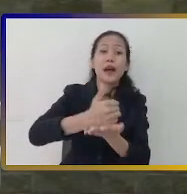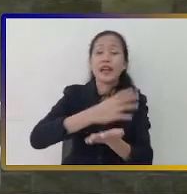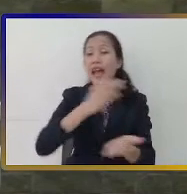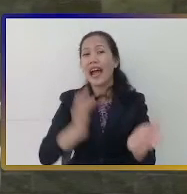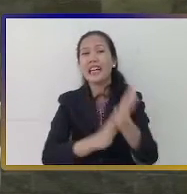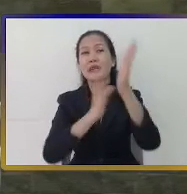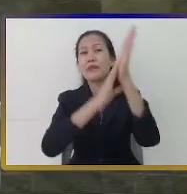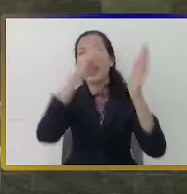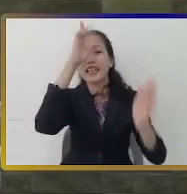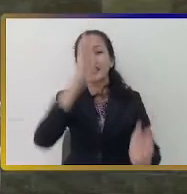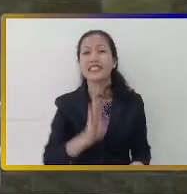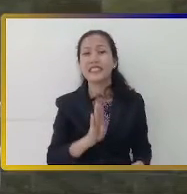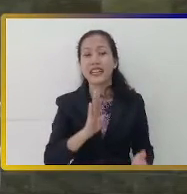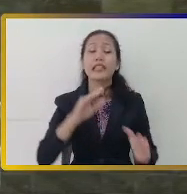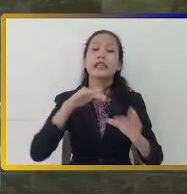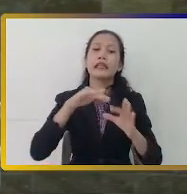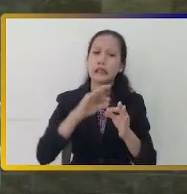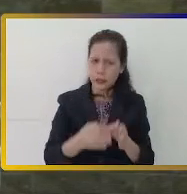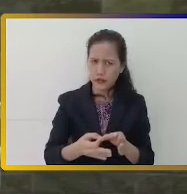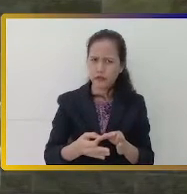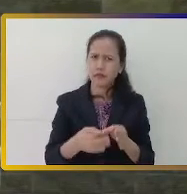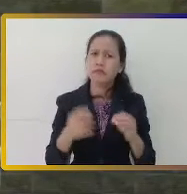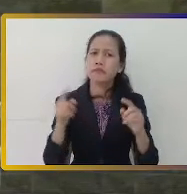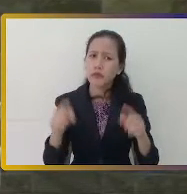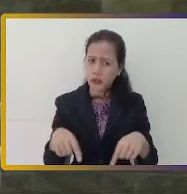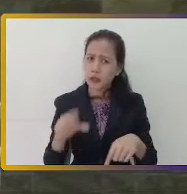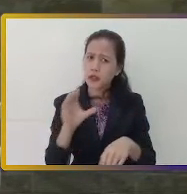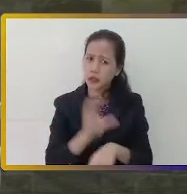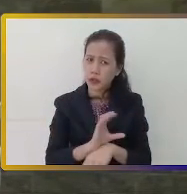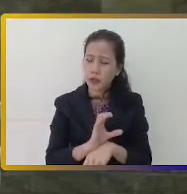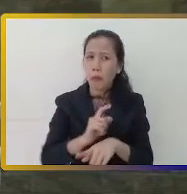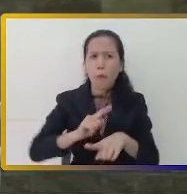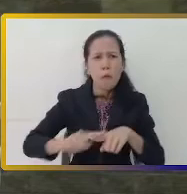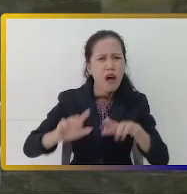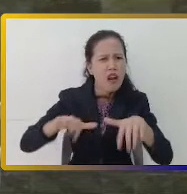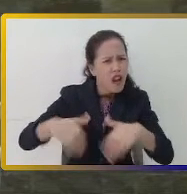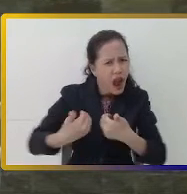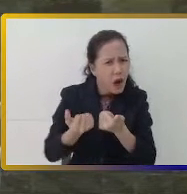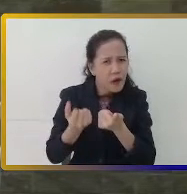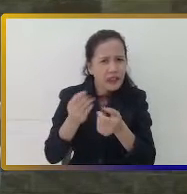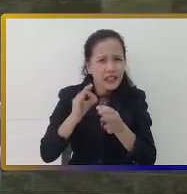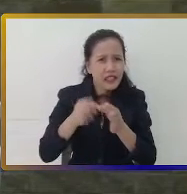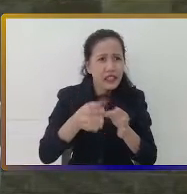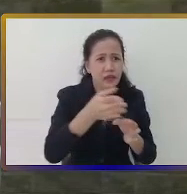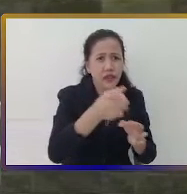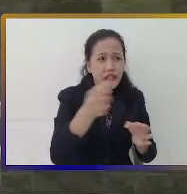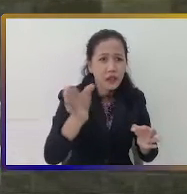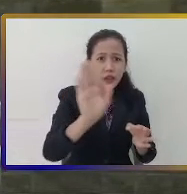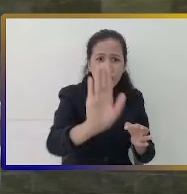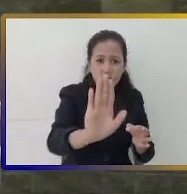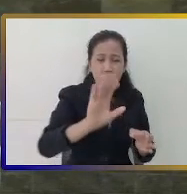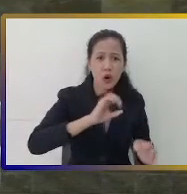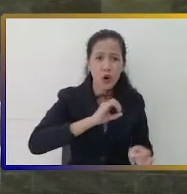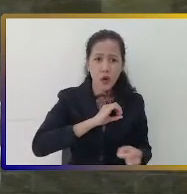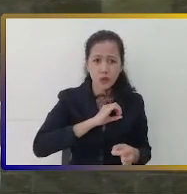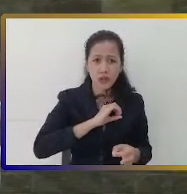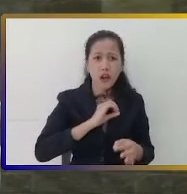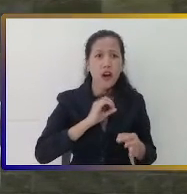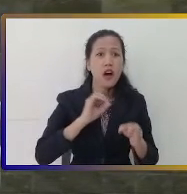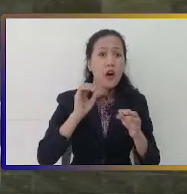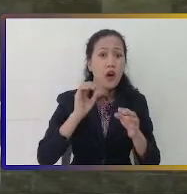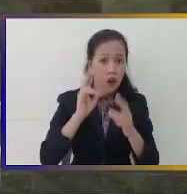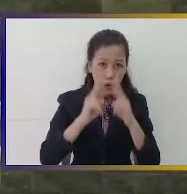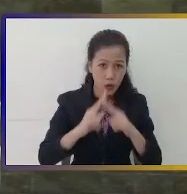Panginoon kung nasa loob ng simbahan. But how about, kapatid, doon po sa loob ng tahanan po natin, can we still